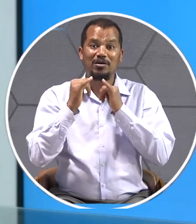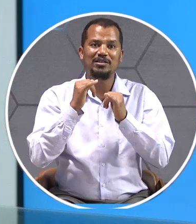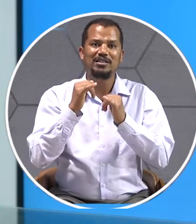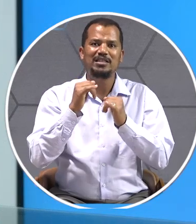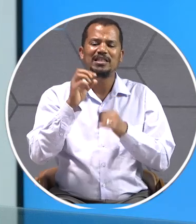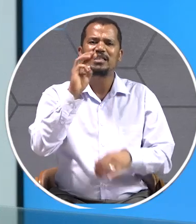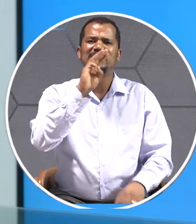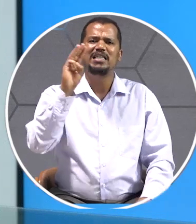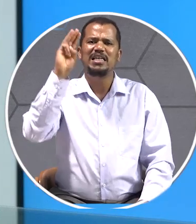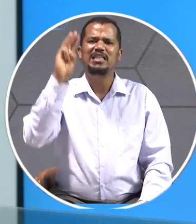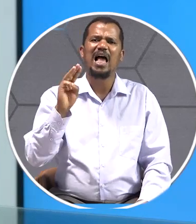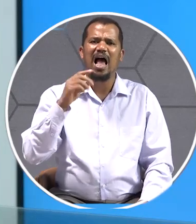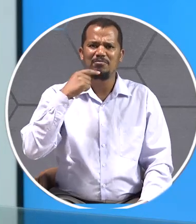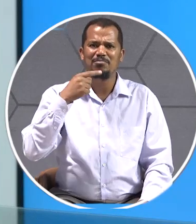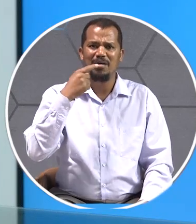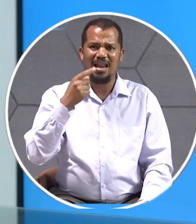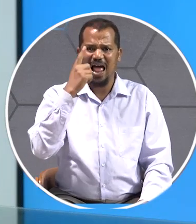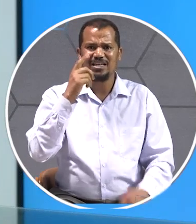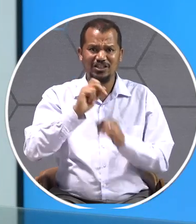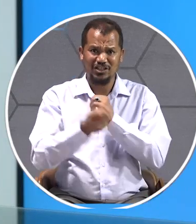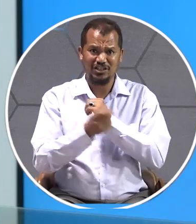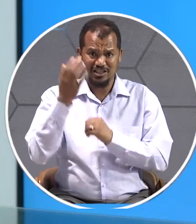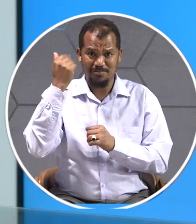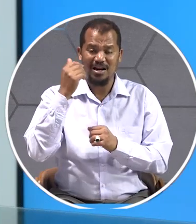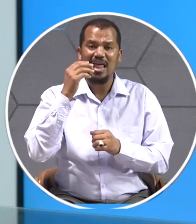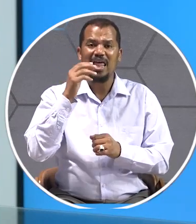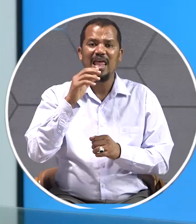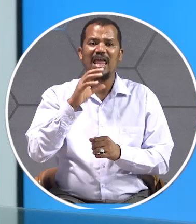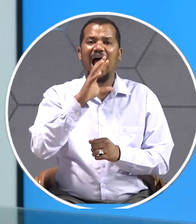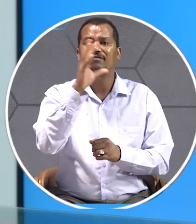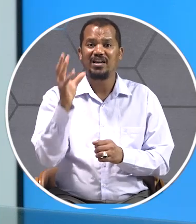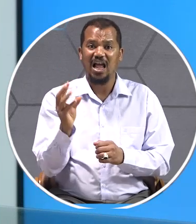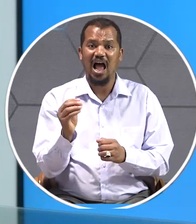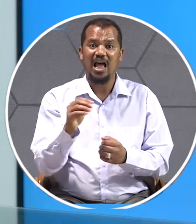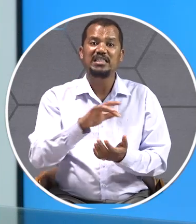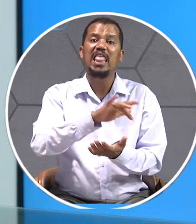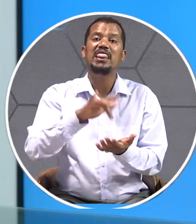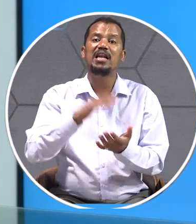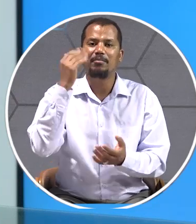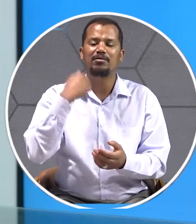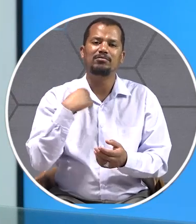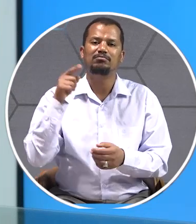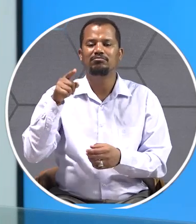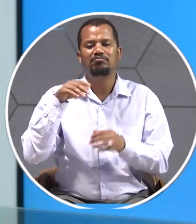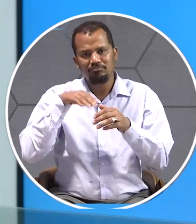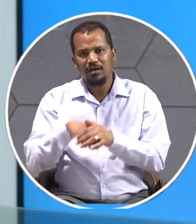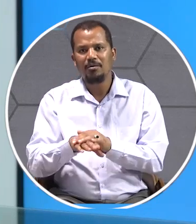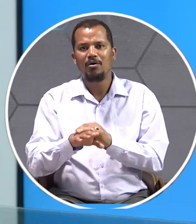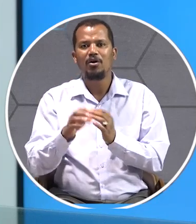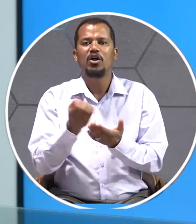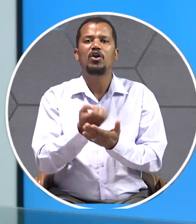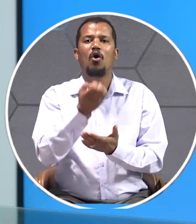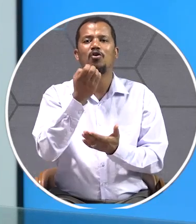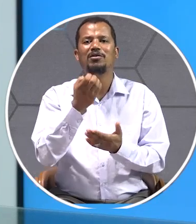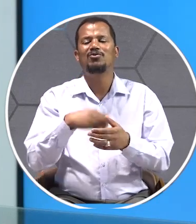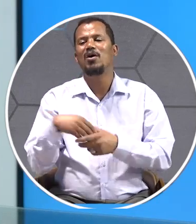ይባል አንድ እንትን ነበር የኢስተርን አፍሪካ ሴንተር ነበር እዛ join አረኩኝ ከኢኮኖሚክስ ወጣሁ